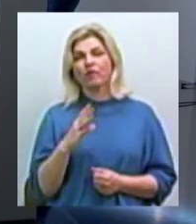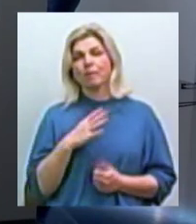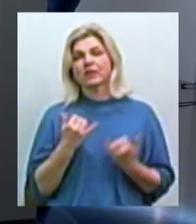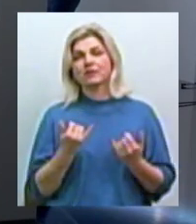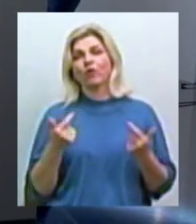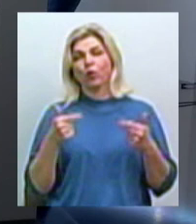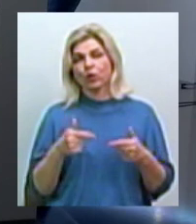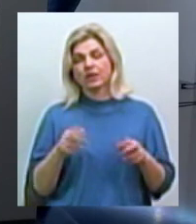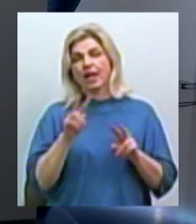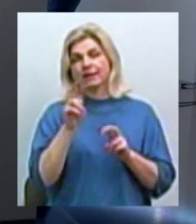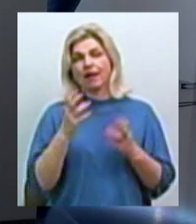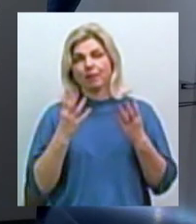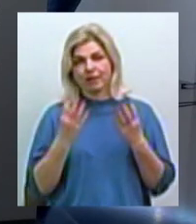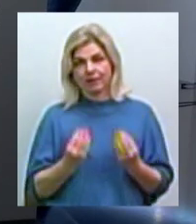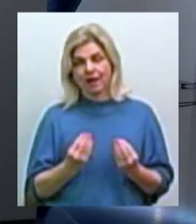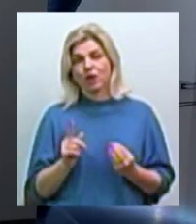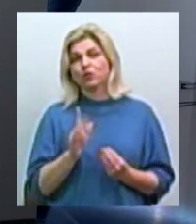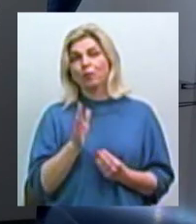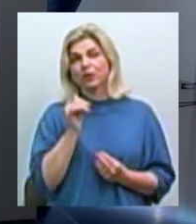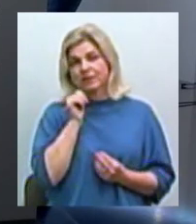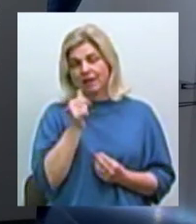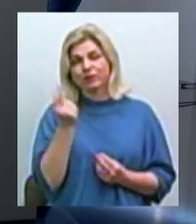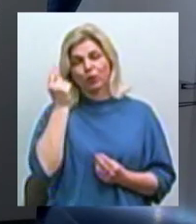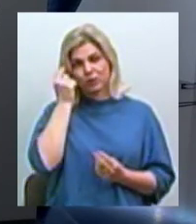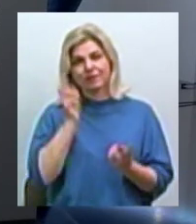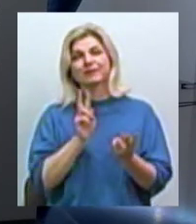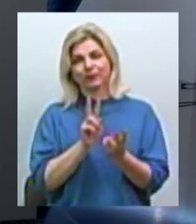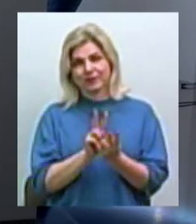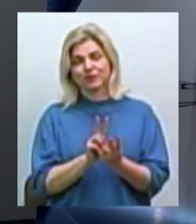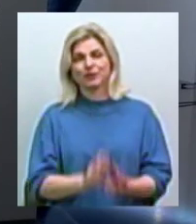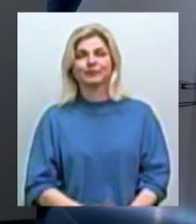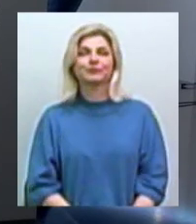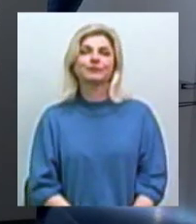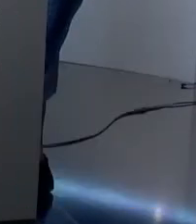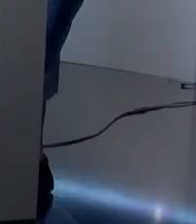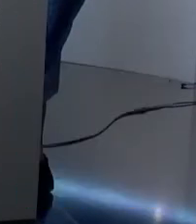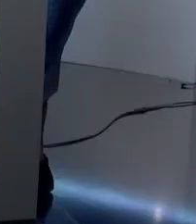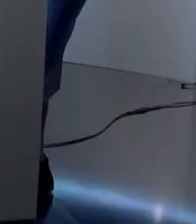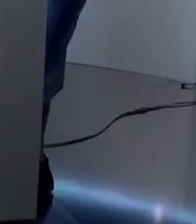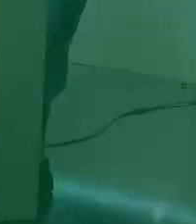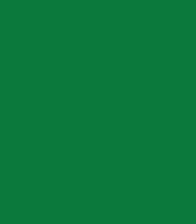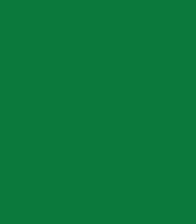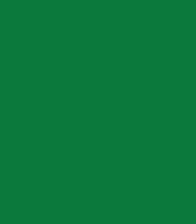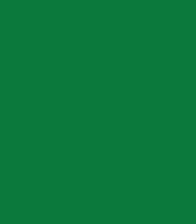студії. Це була тема дня. А якою буде наступна тема, підкаже вже наступний день. На все добре.